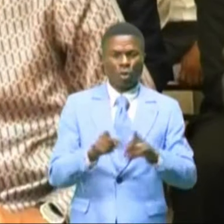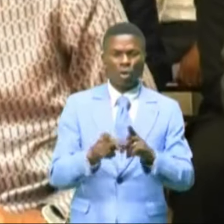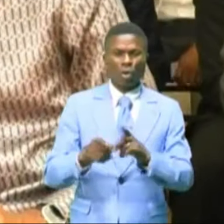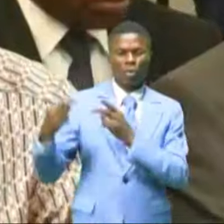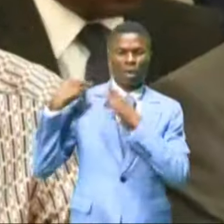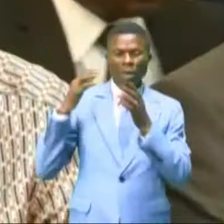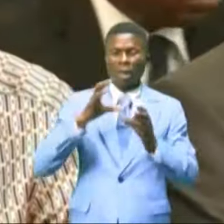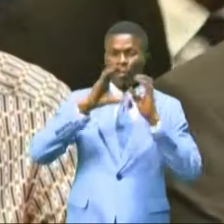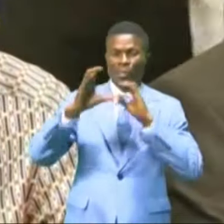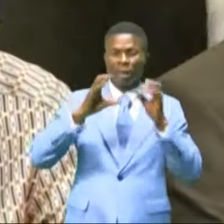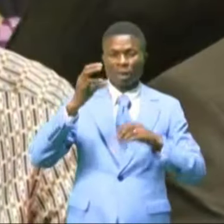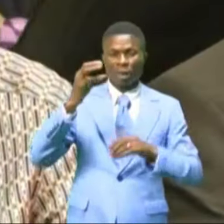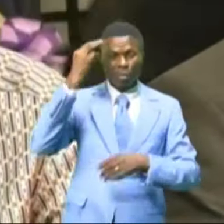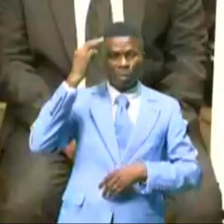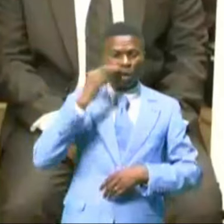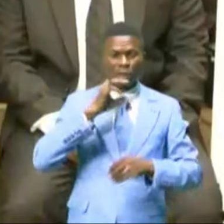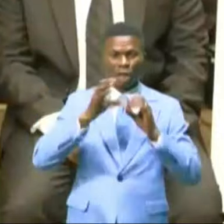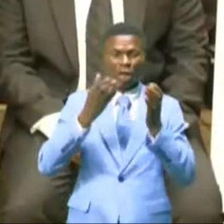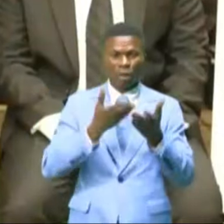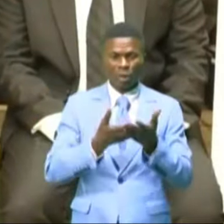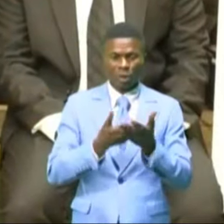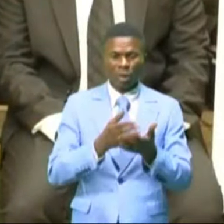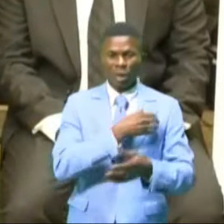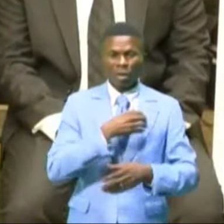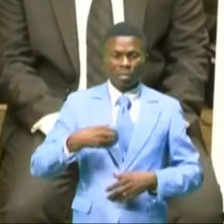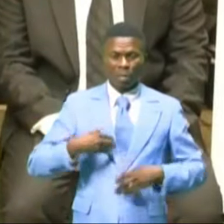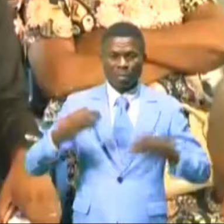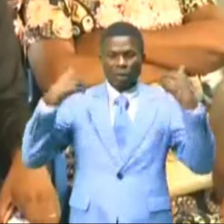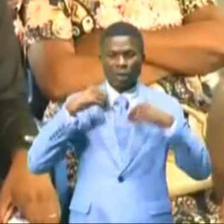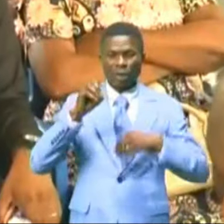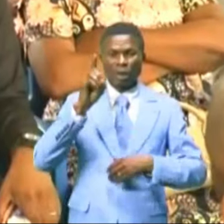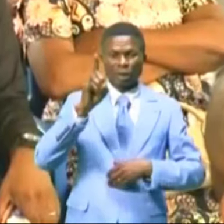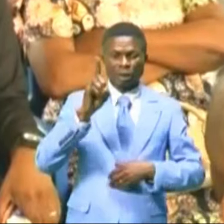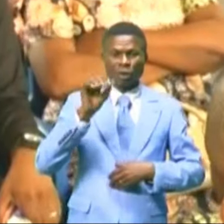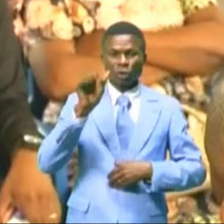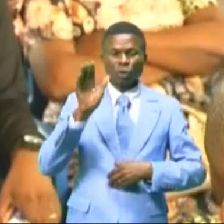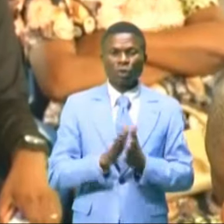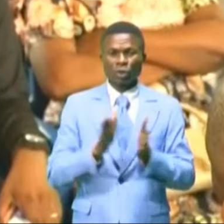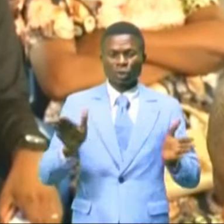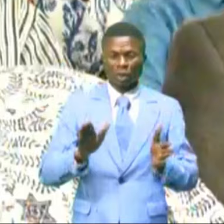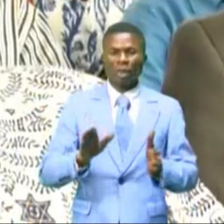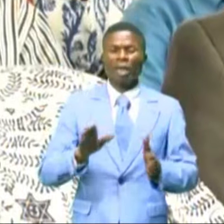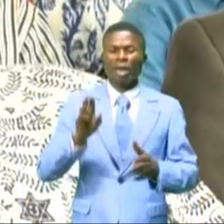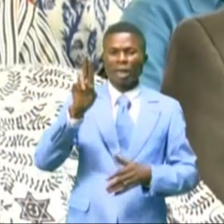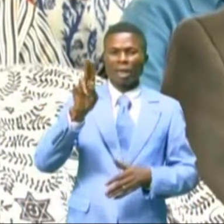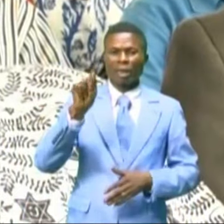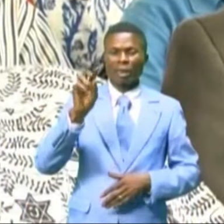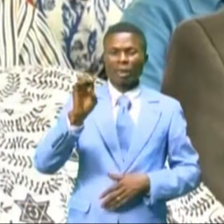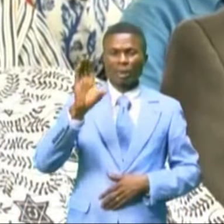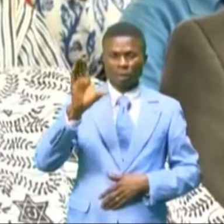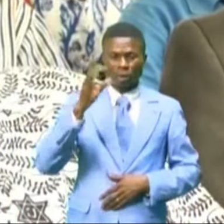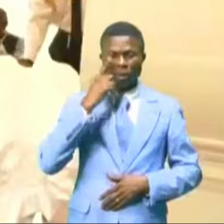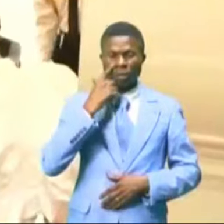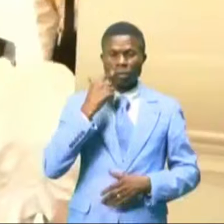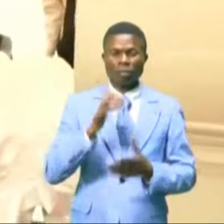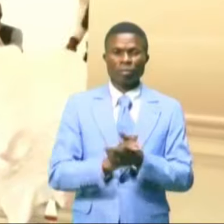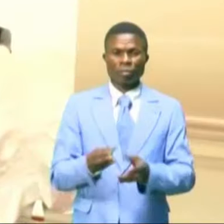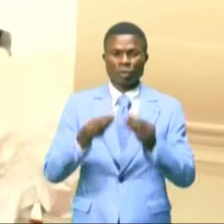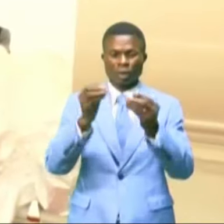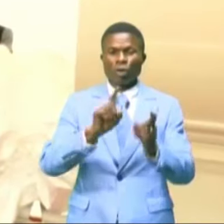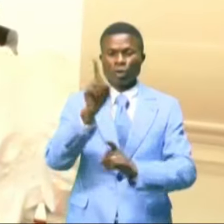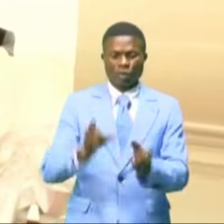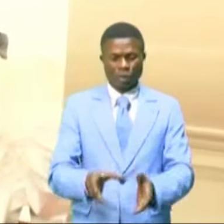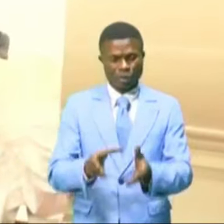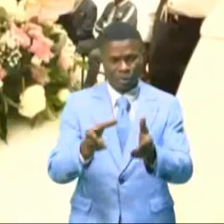de la Communication et Médias, Patrick Muyaya, et Mme Sylvie Elenge Nyembo, directeur général de la radio-télévision nationale congolaise, ont déposé leur gerbe